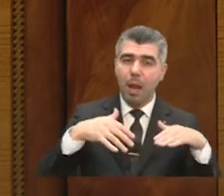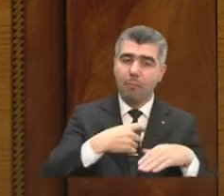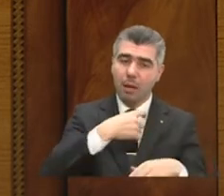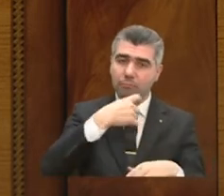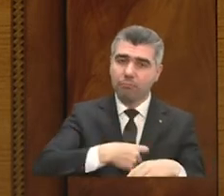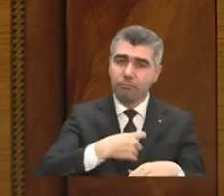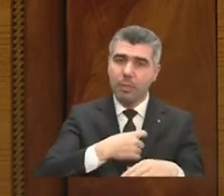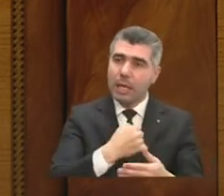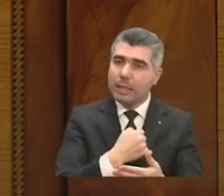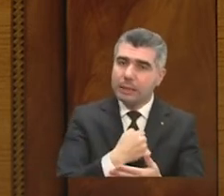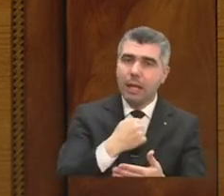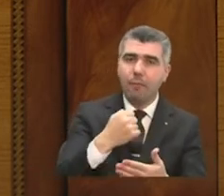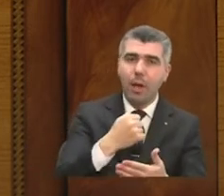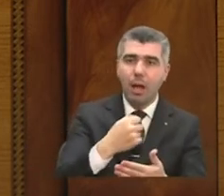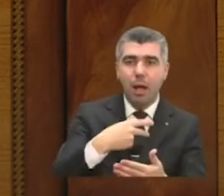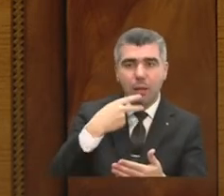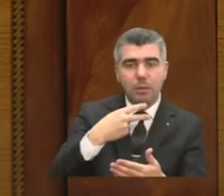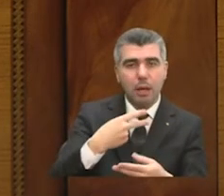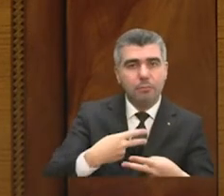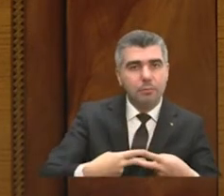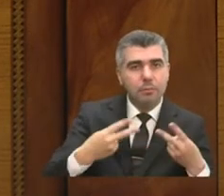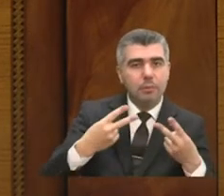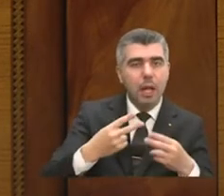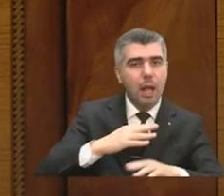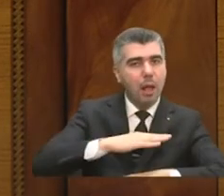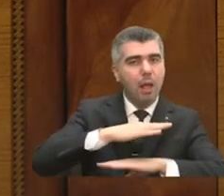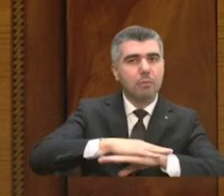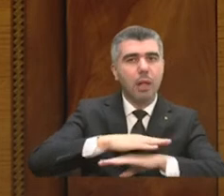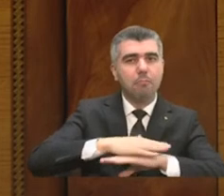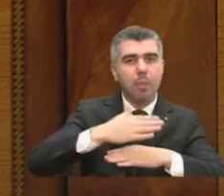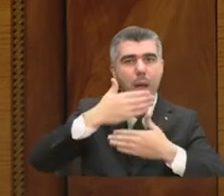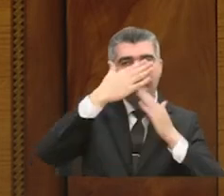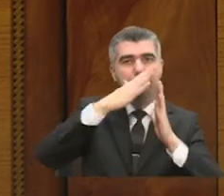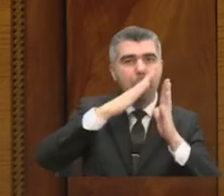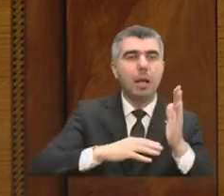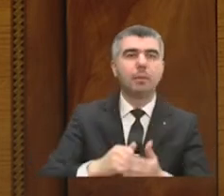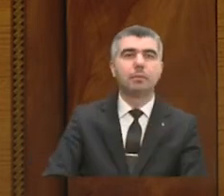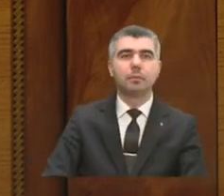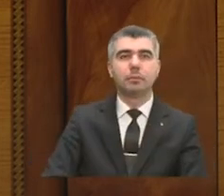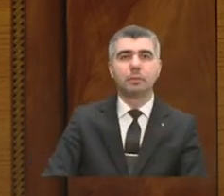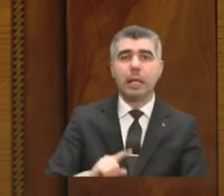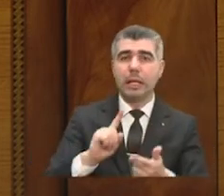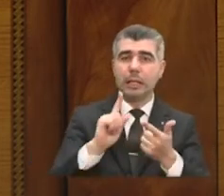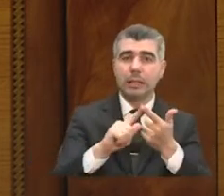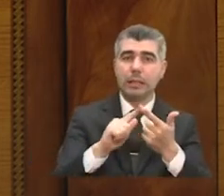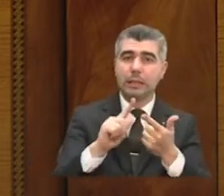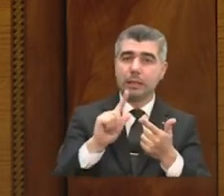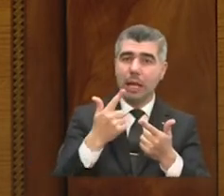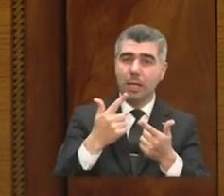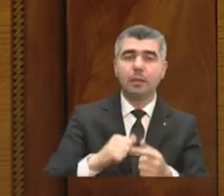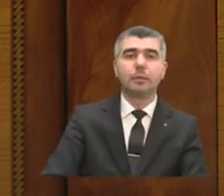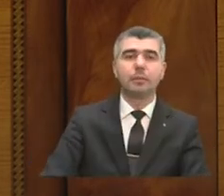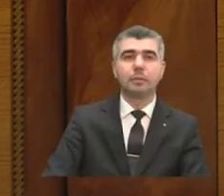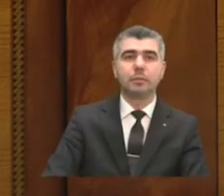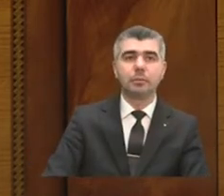marocain indépendant. Je prends ici la parole à trois titres. D'abord, en qualité de parlementaire qui défend haut